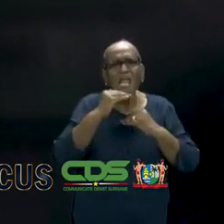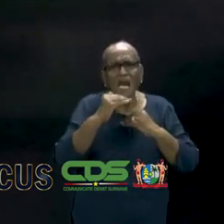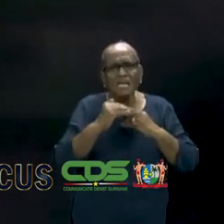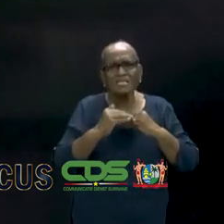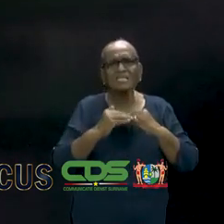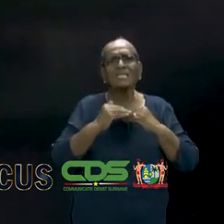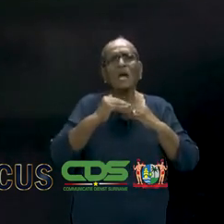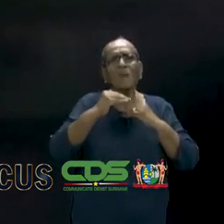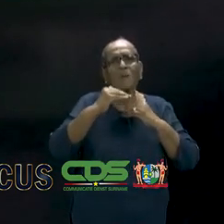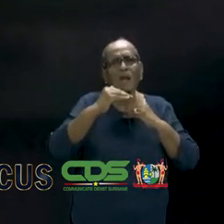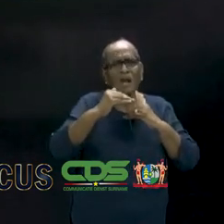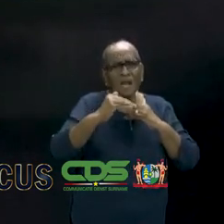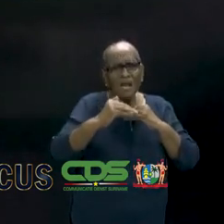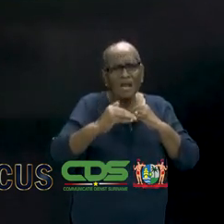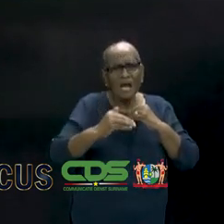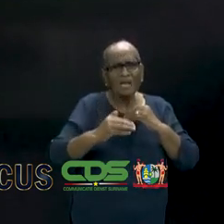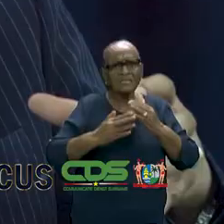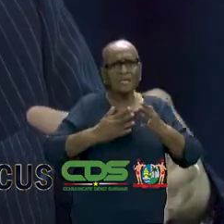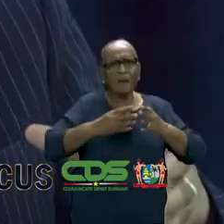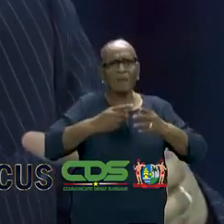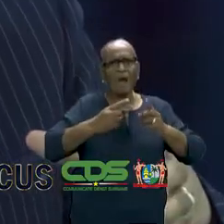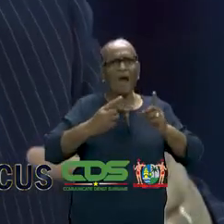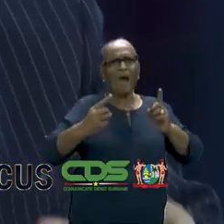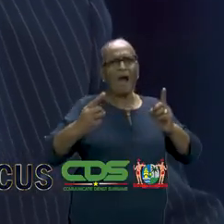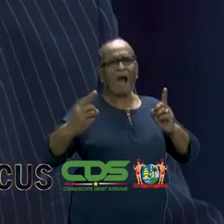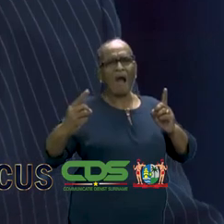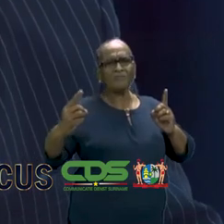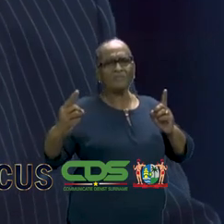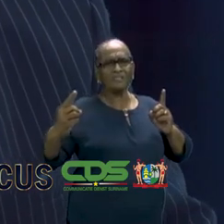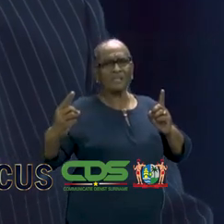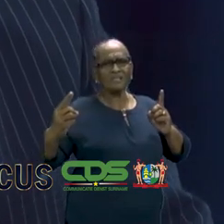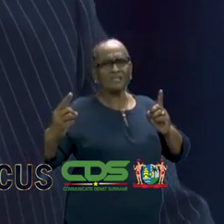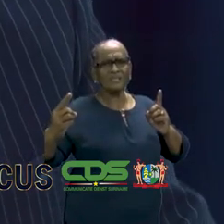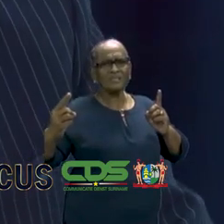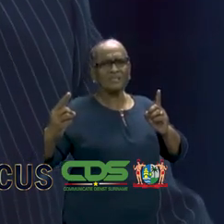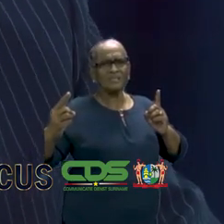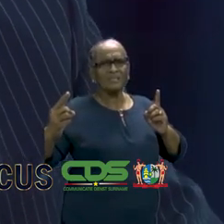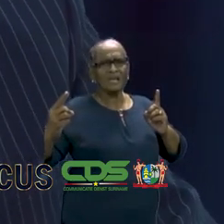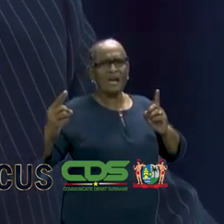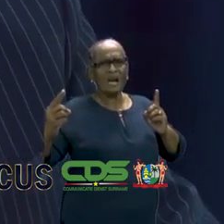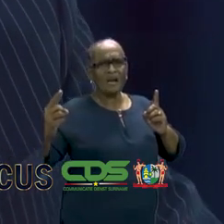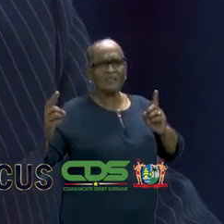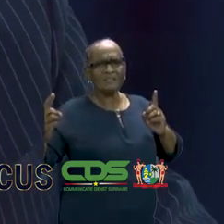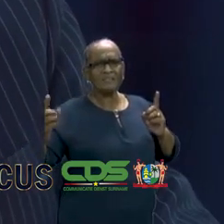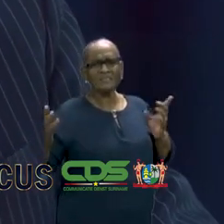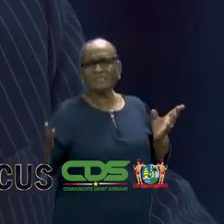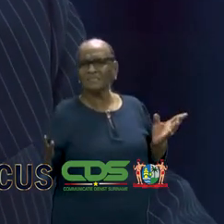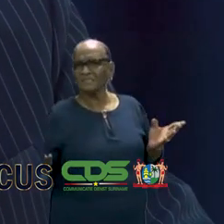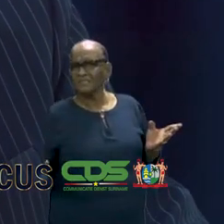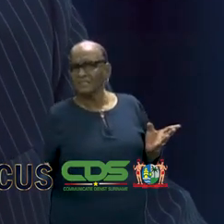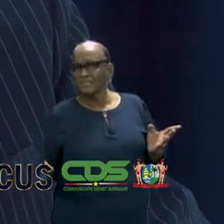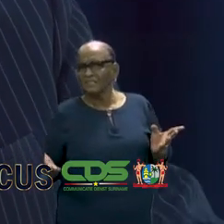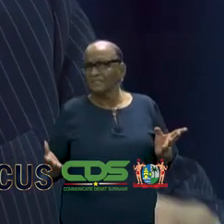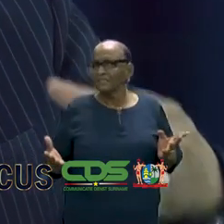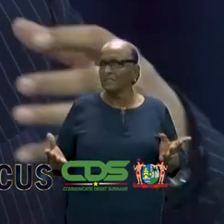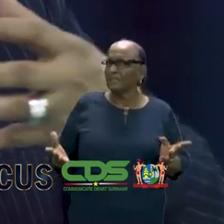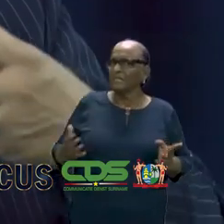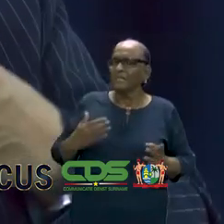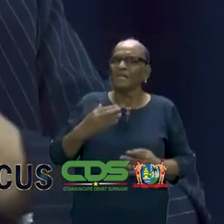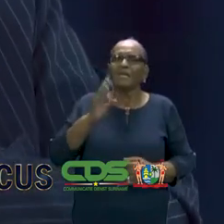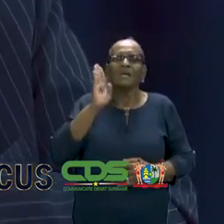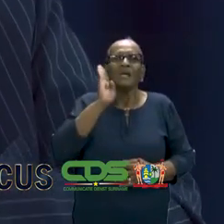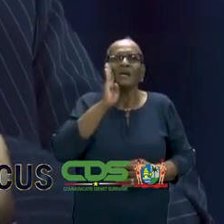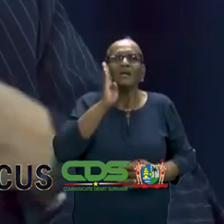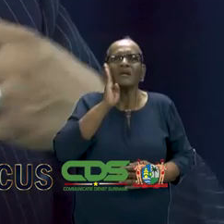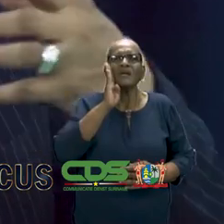het ontstaan is. Waardoor dan die roep steeds meer eer naar die overheid. Dus ik doe nogmaals een oproep. Laat er